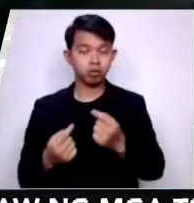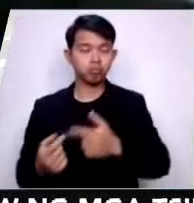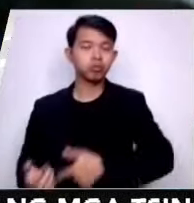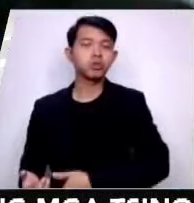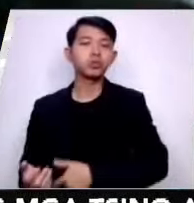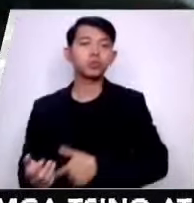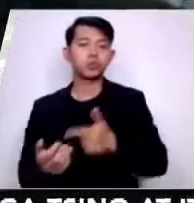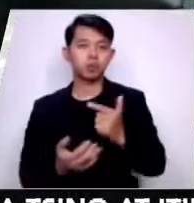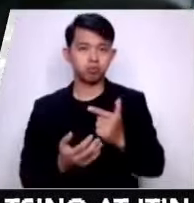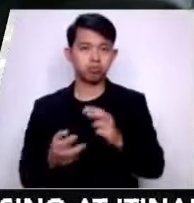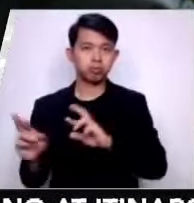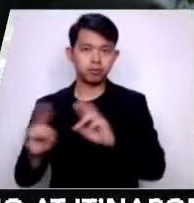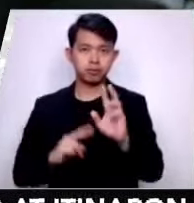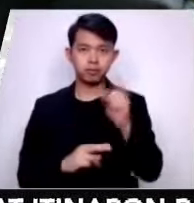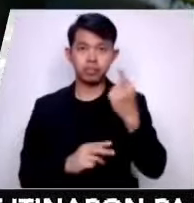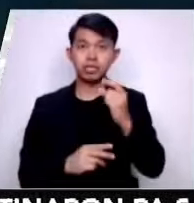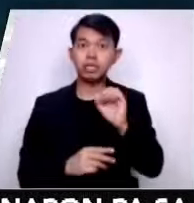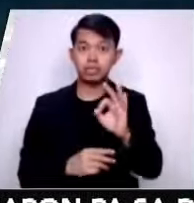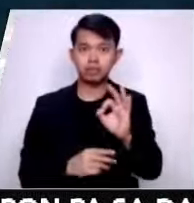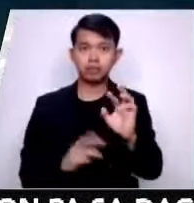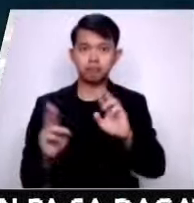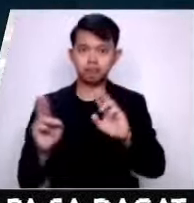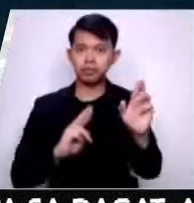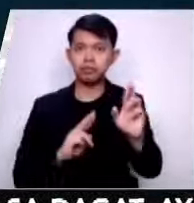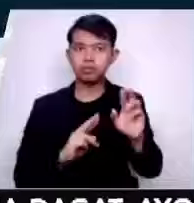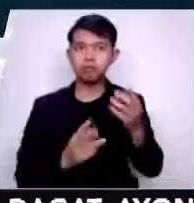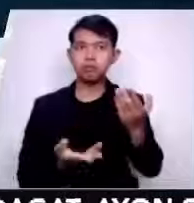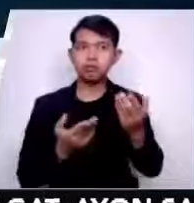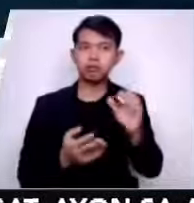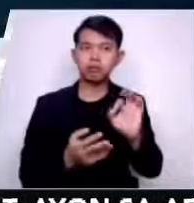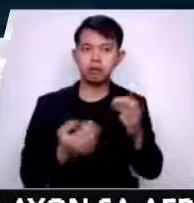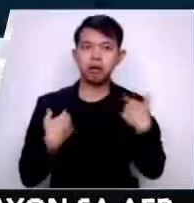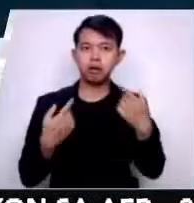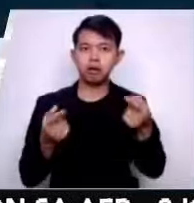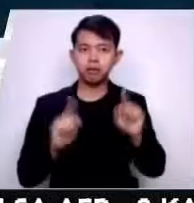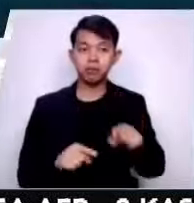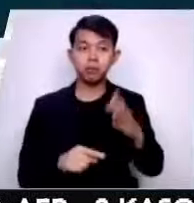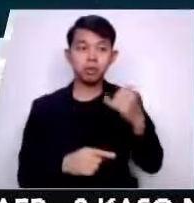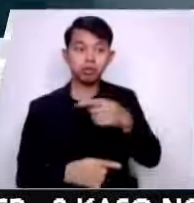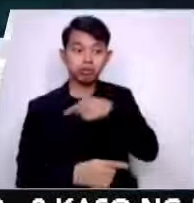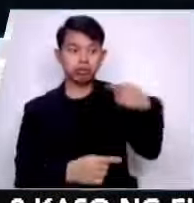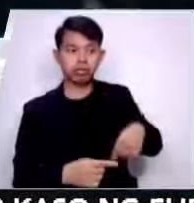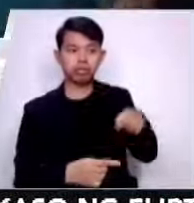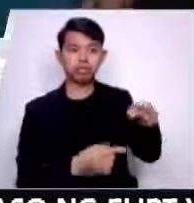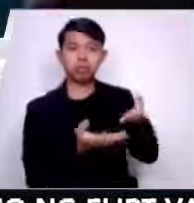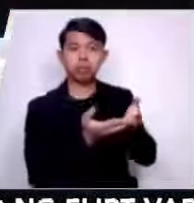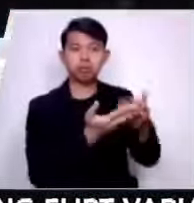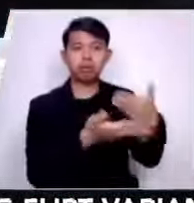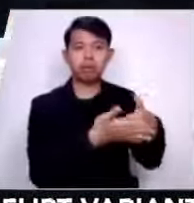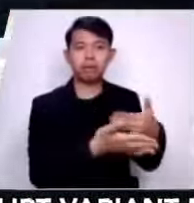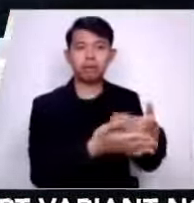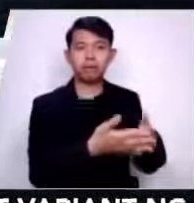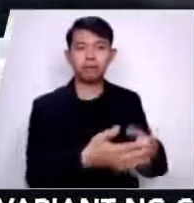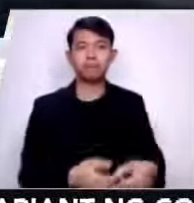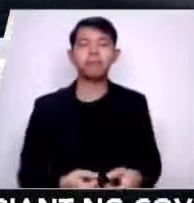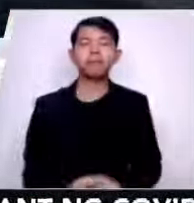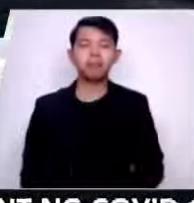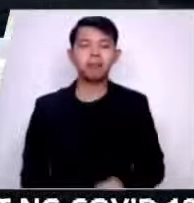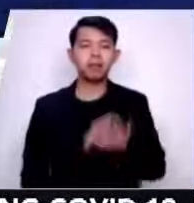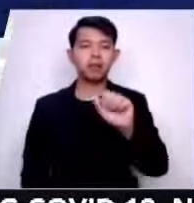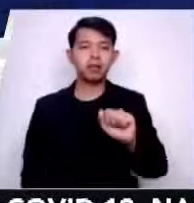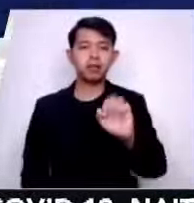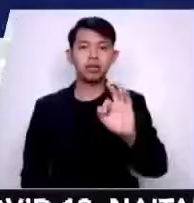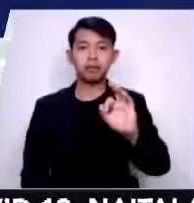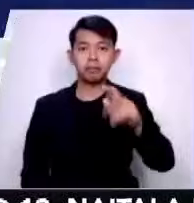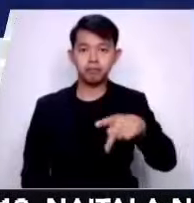na dahil napakalapit na eh. No? Nagpaliwanag din ang AFP kung bakit hindi nila agad isinapubliko ang nangyari.